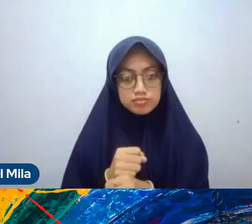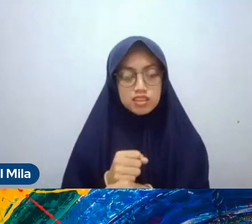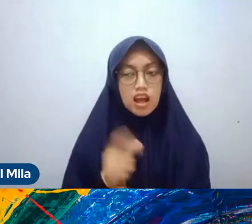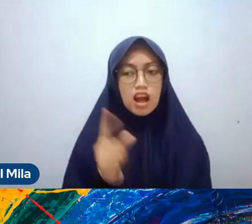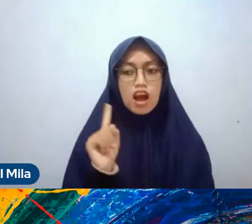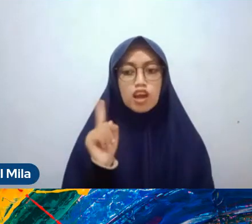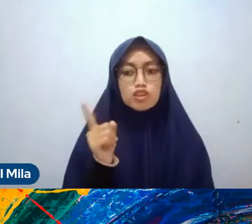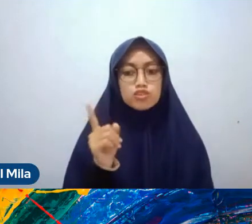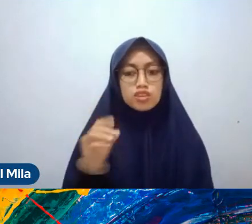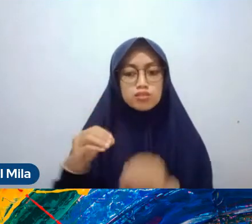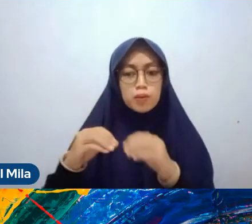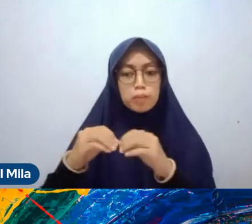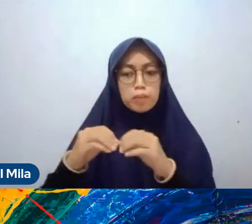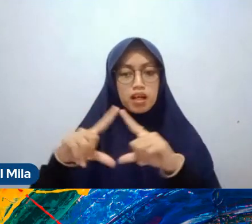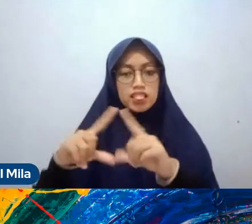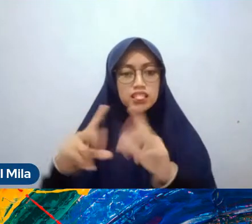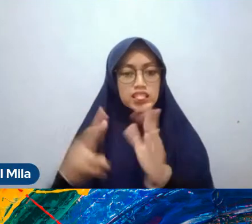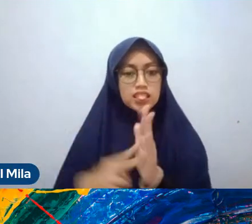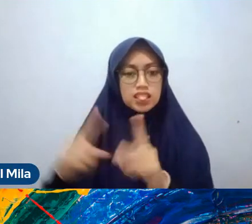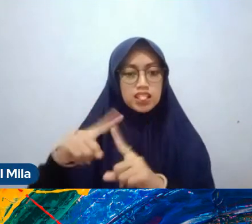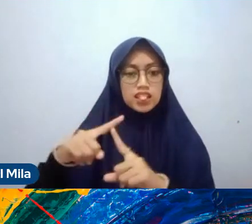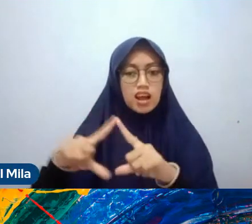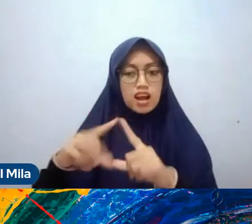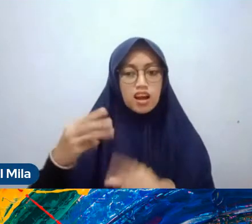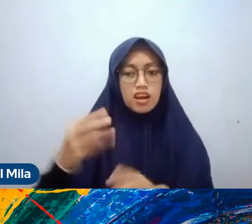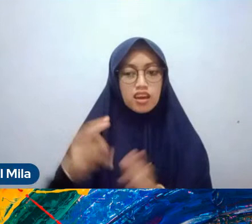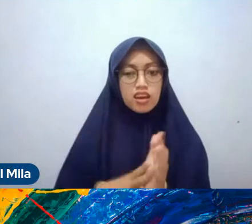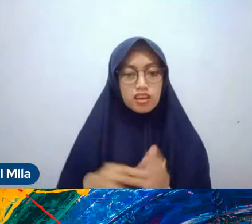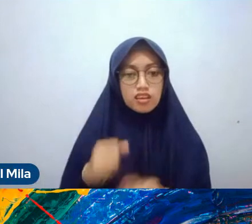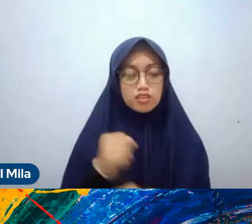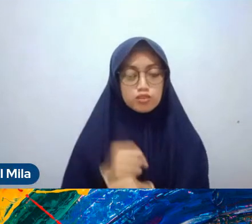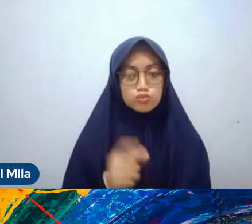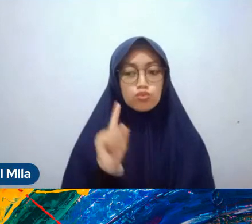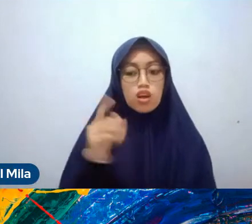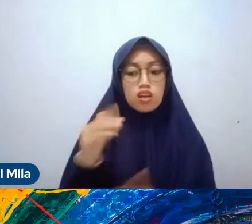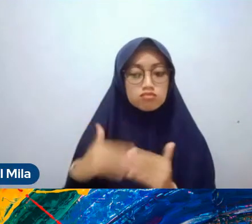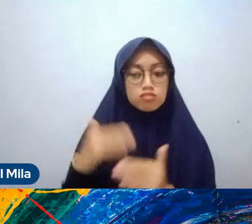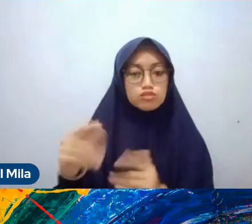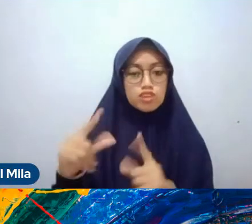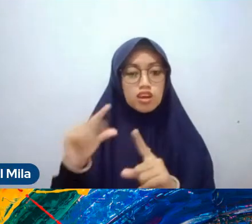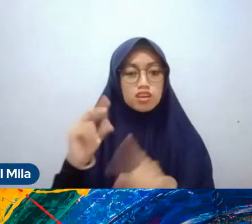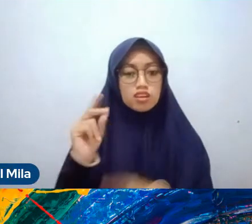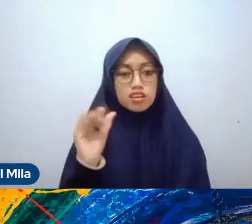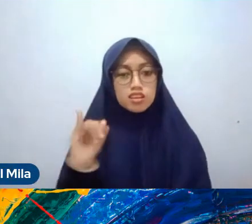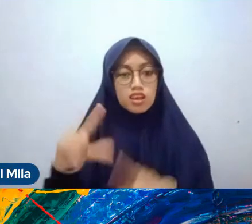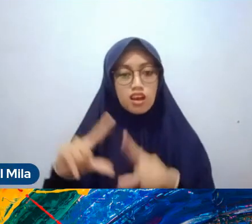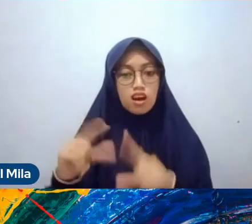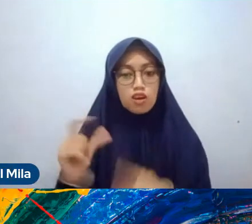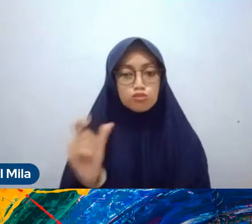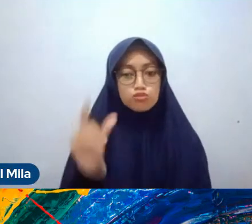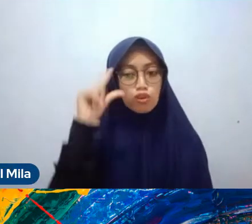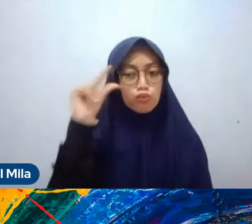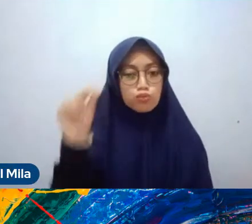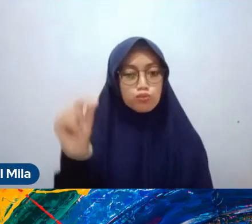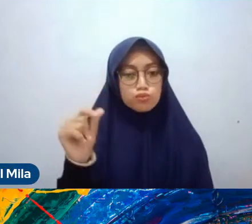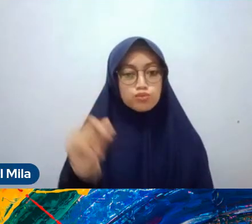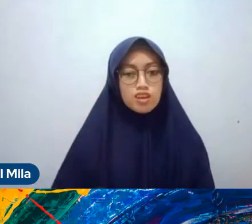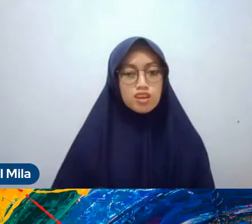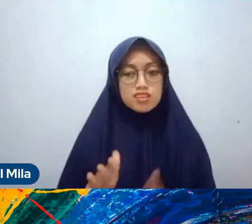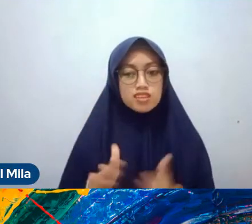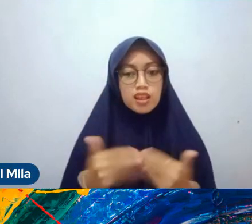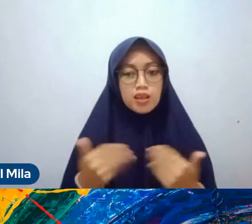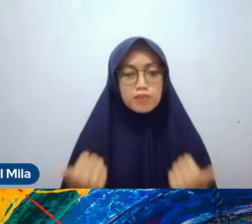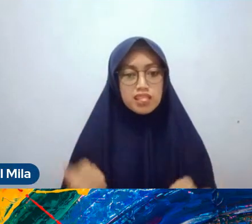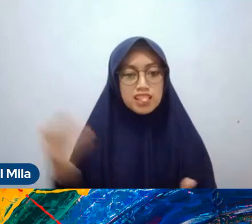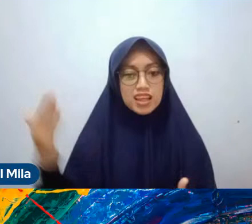Ibu Baharia. Wah, luar biasa ya. Ada yang dari Riau juga, Ibu Sofia. Aduh, selamat datang